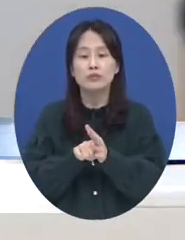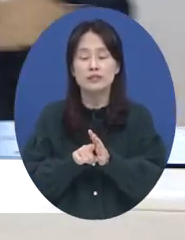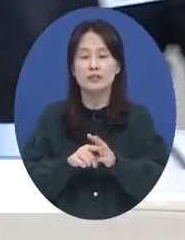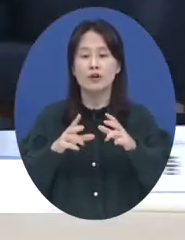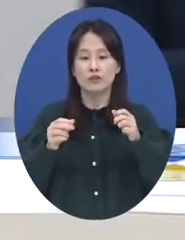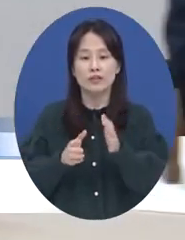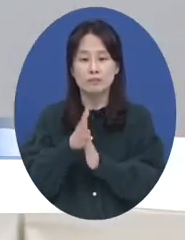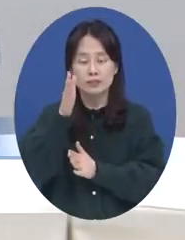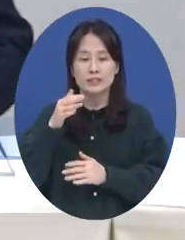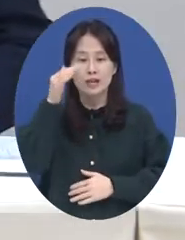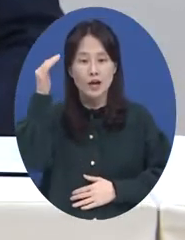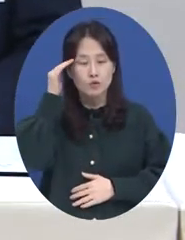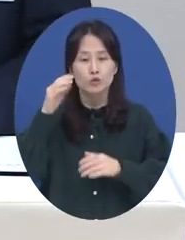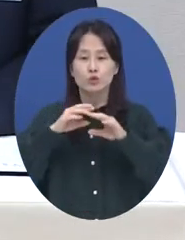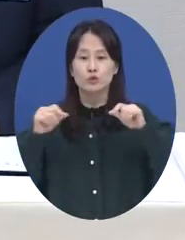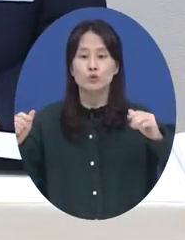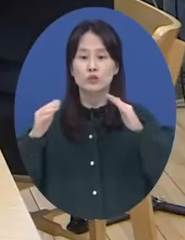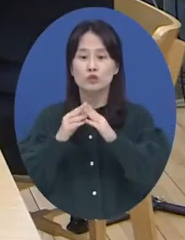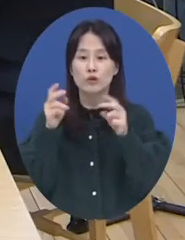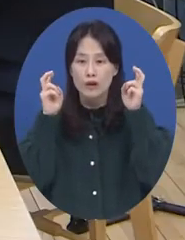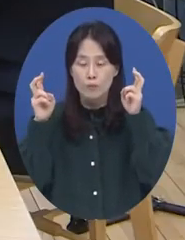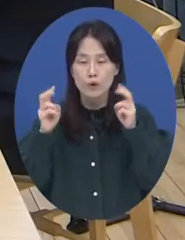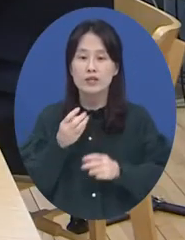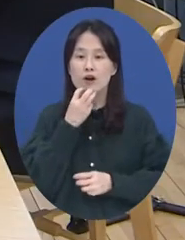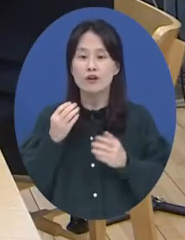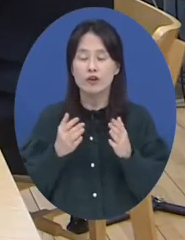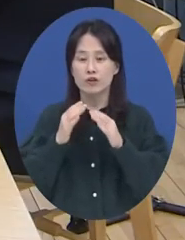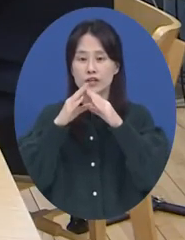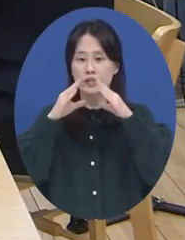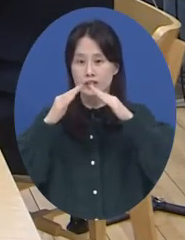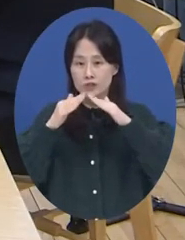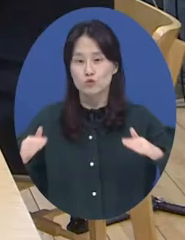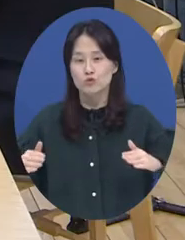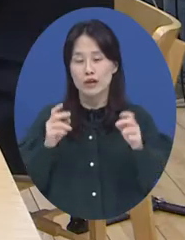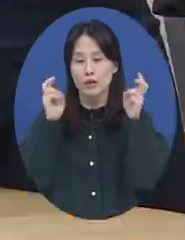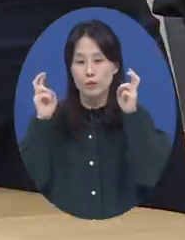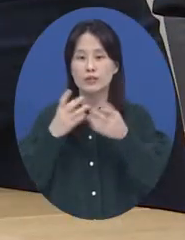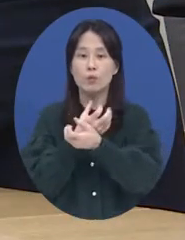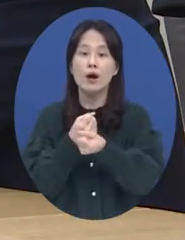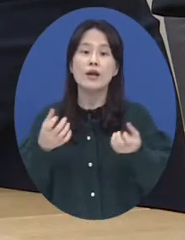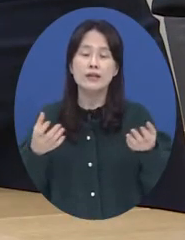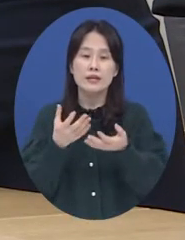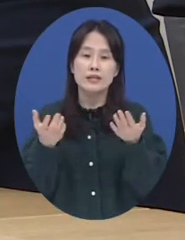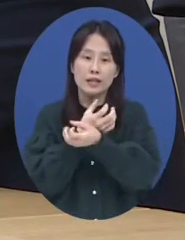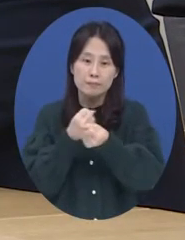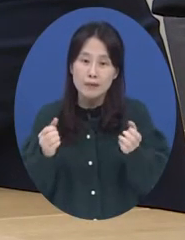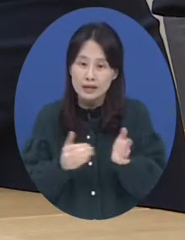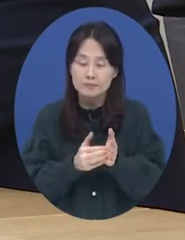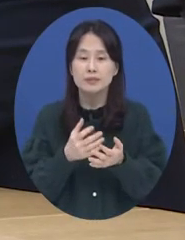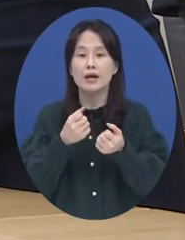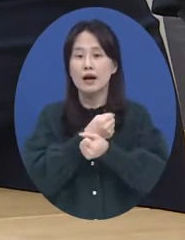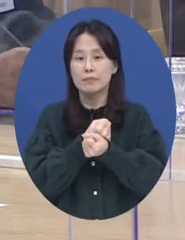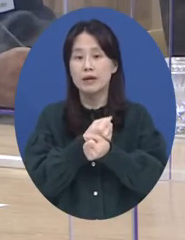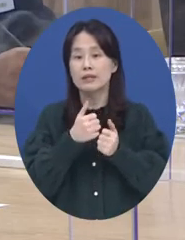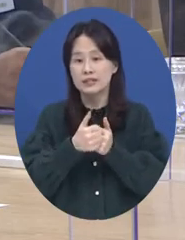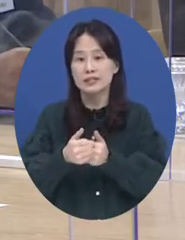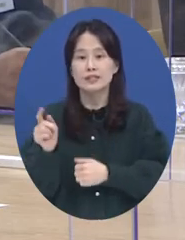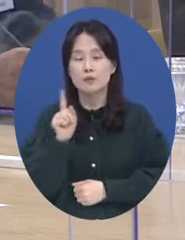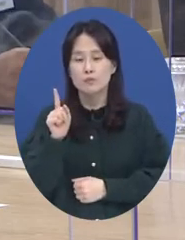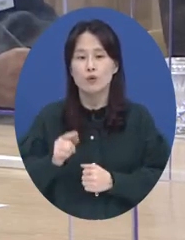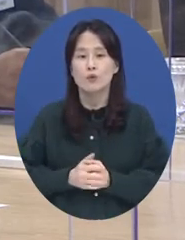한국토지주택공사 경기수 태도 시공사와 업무협약을 체결했습니다 협약에 따라 경기도는 행정 층을 총괄